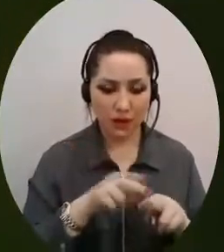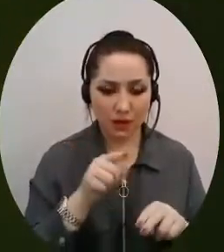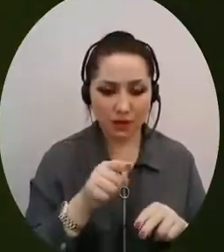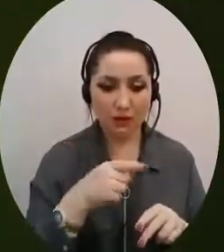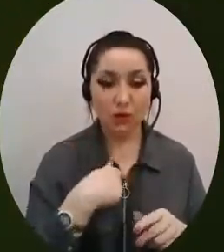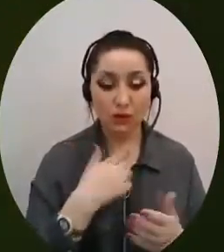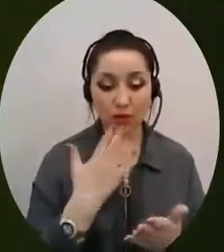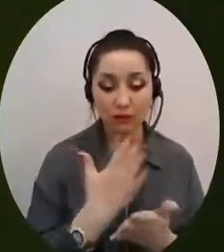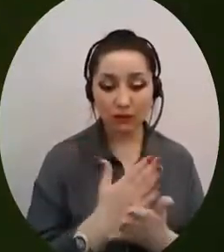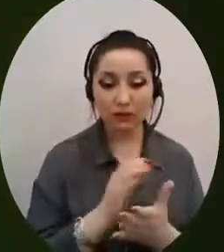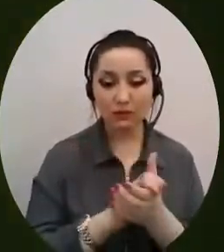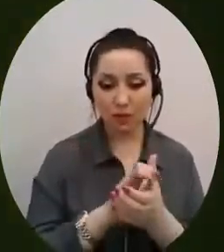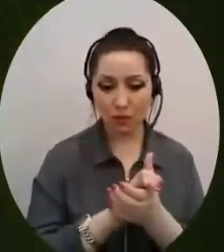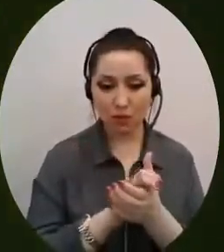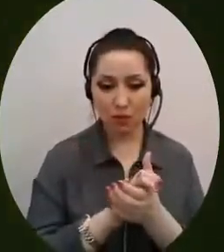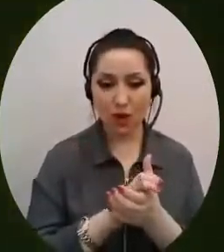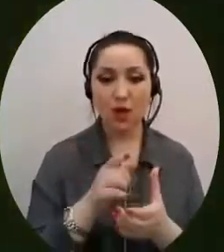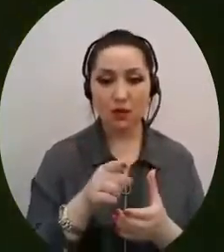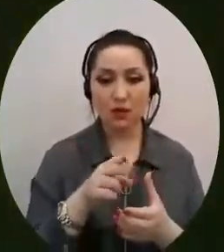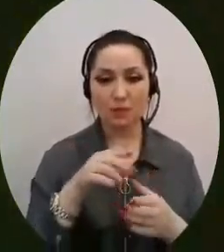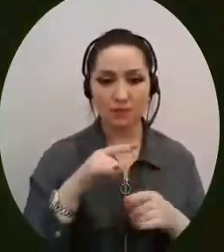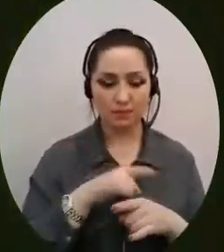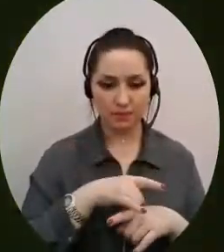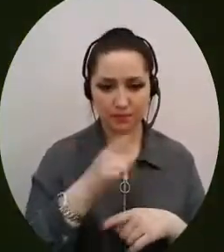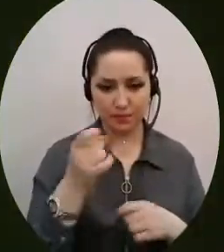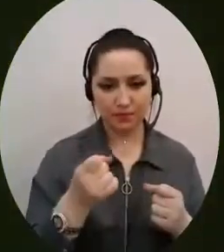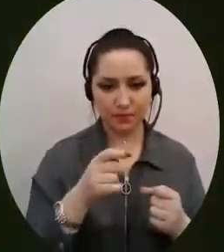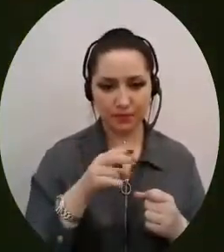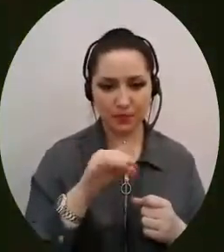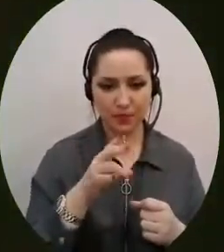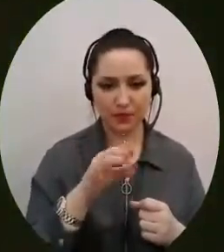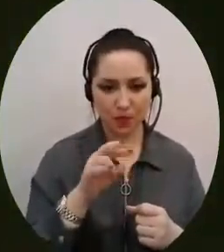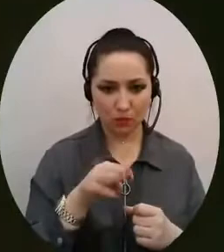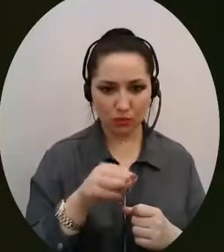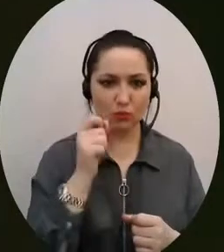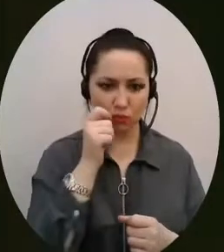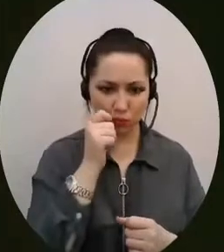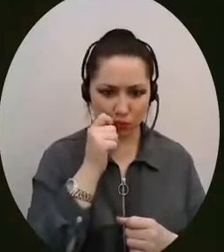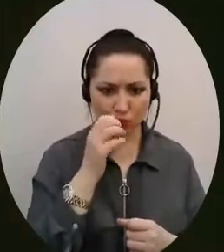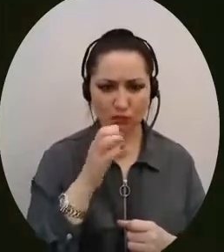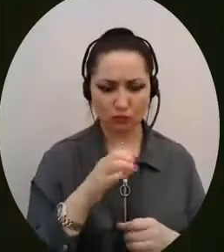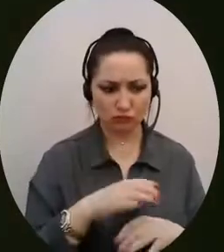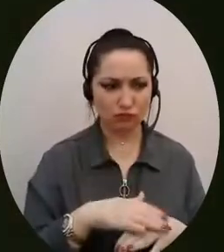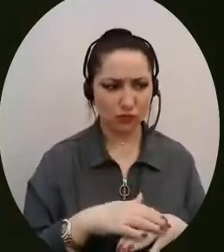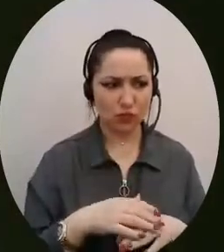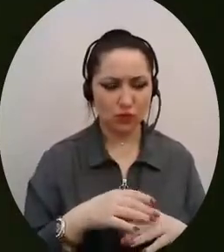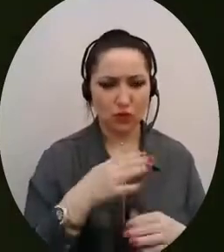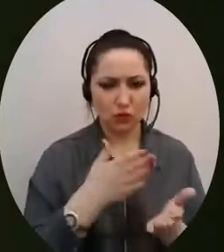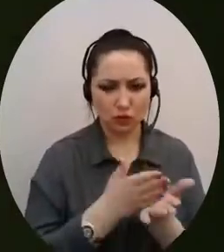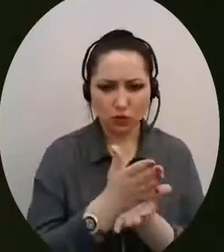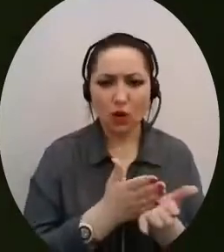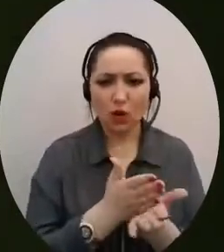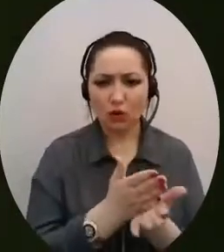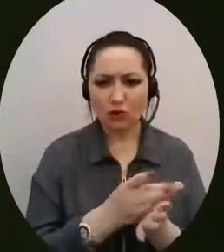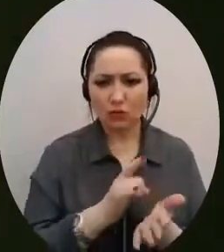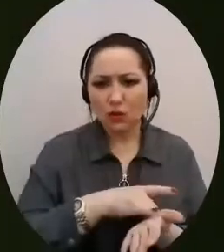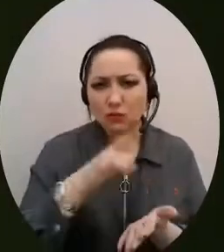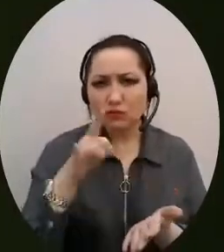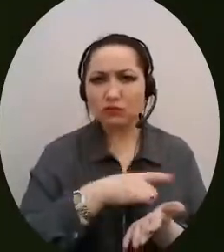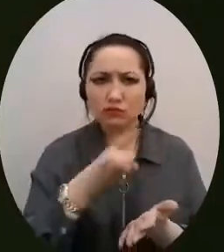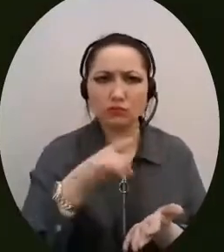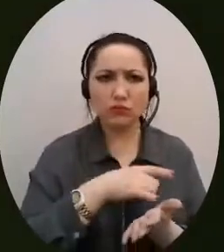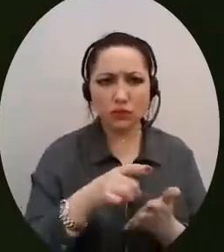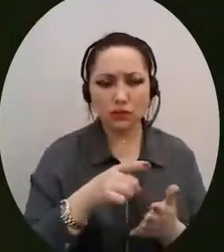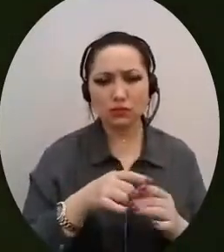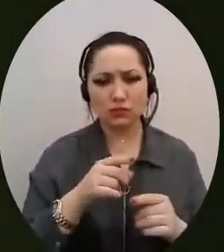есть знакомый, это пилот со стажем, мужчина, и он налетал уже несколько тысяч часов